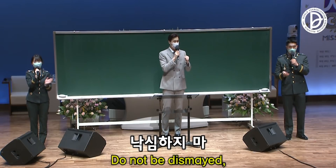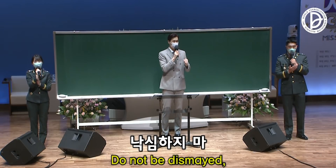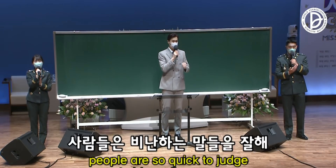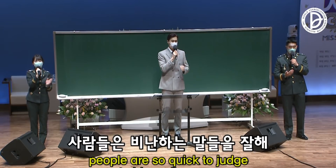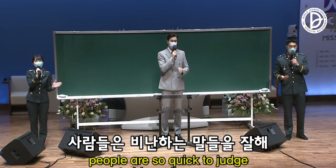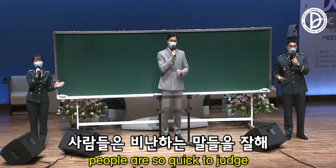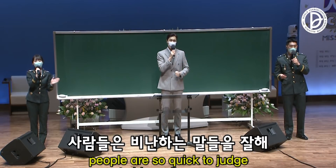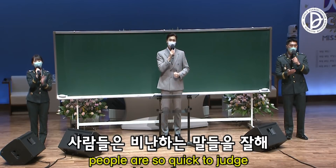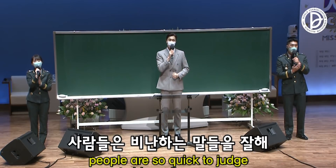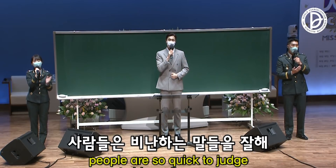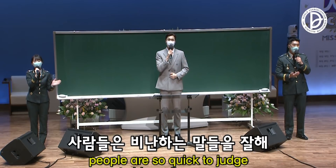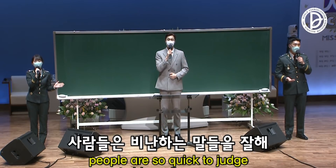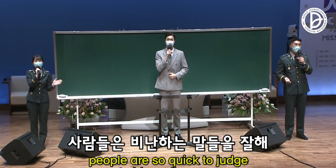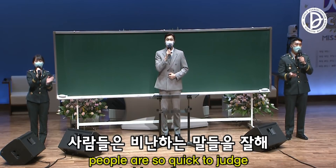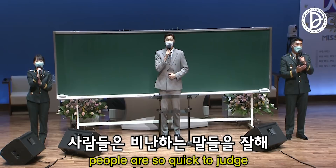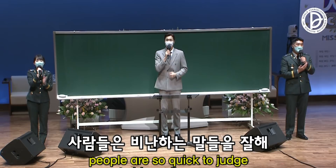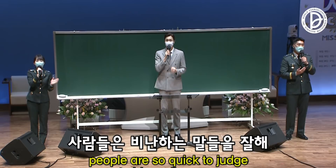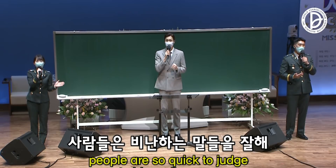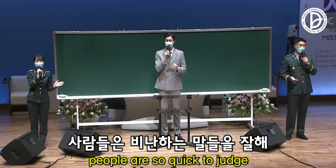낙심하지 마,